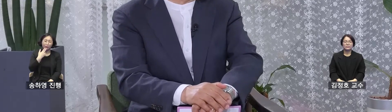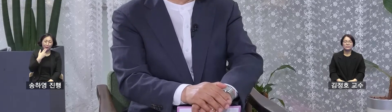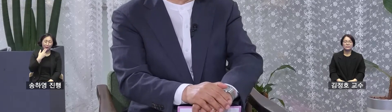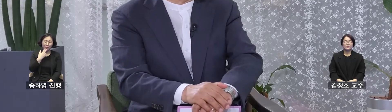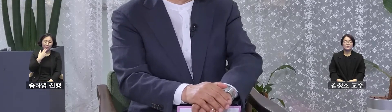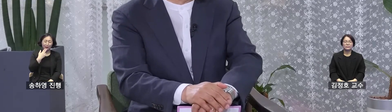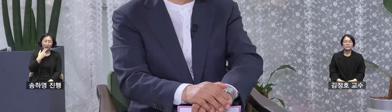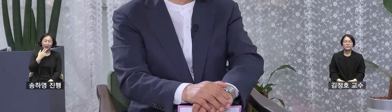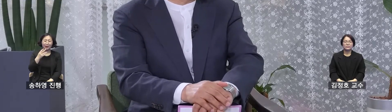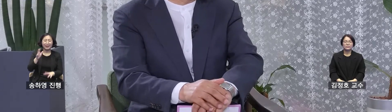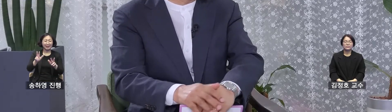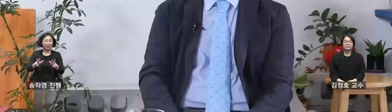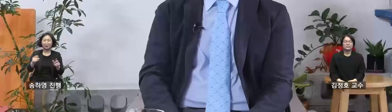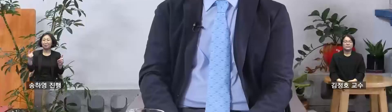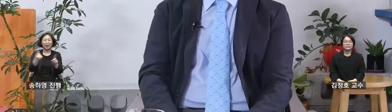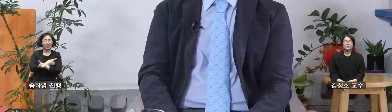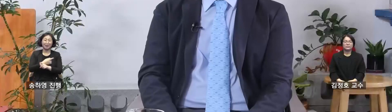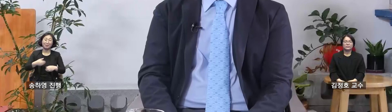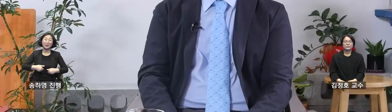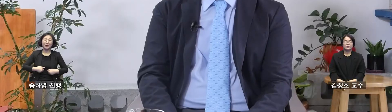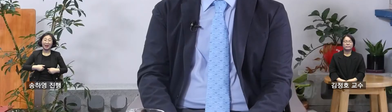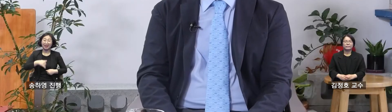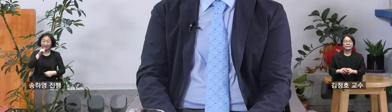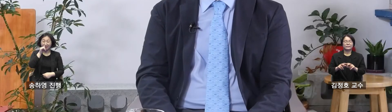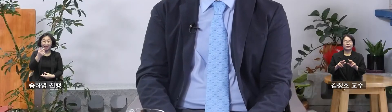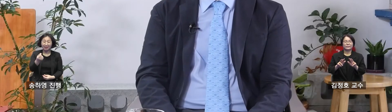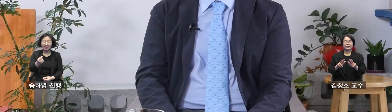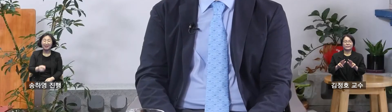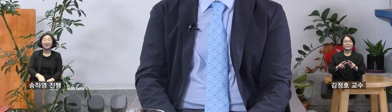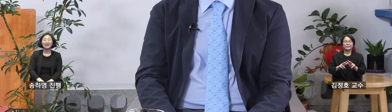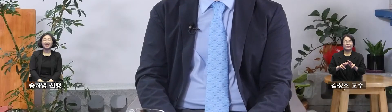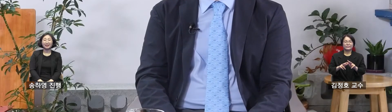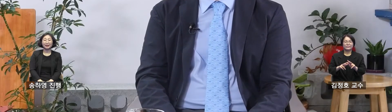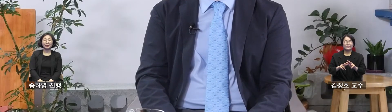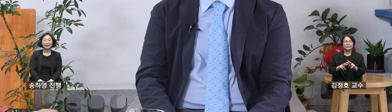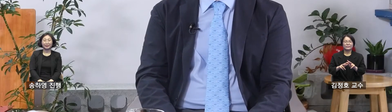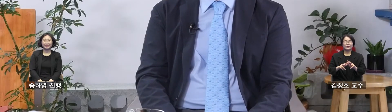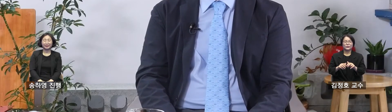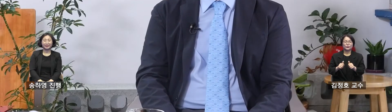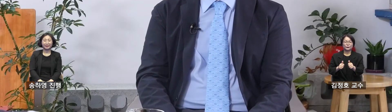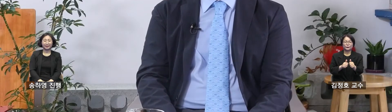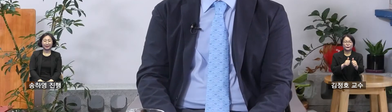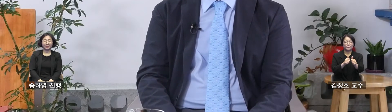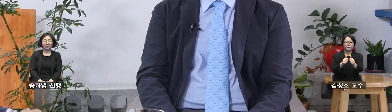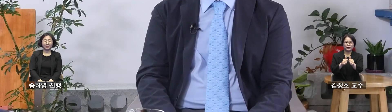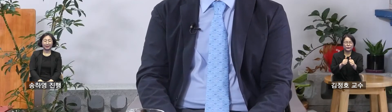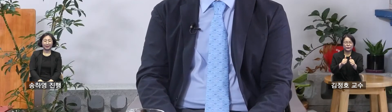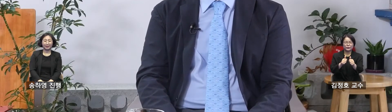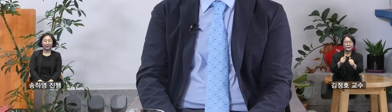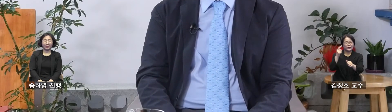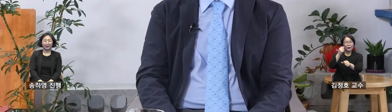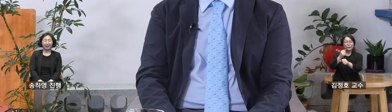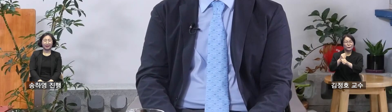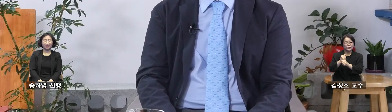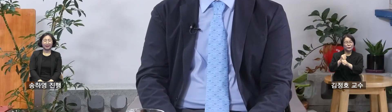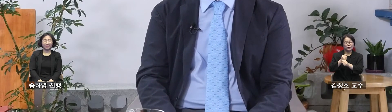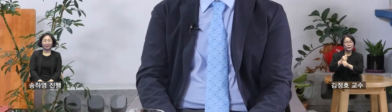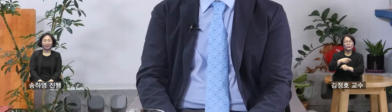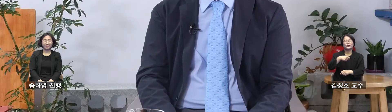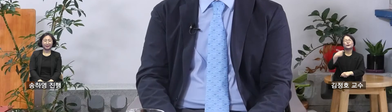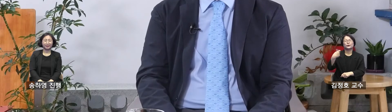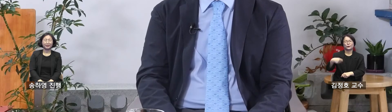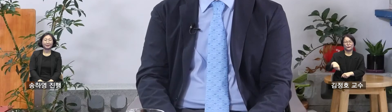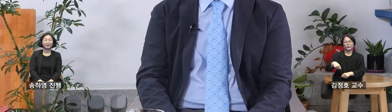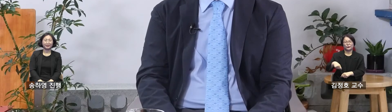달라질 때가 된 것 같아요. 달라진 것 됐습니다. 이제 그 추종 연구는 중국이라든가 이미 잘하는